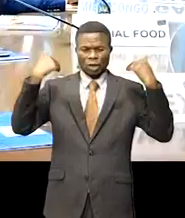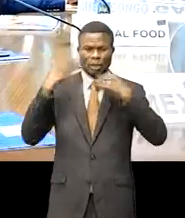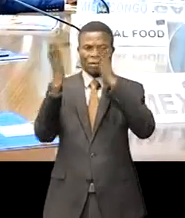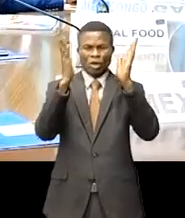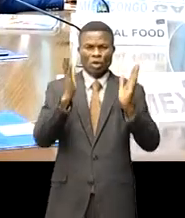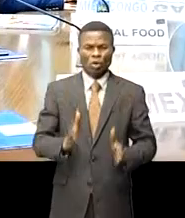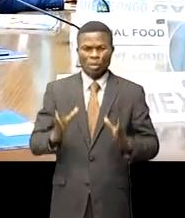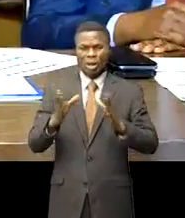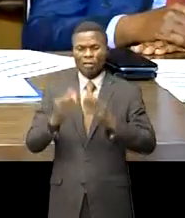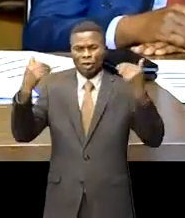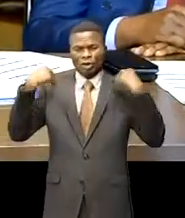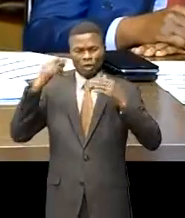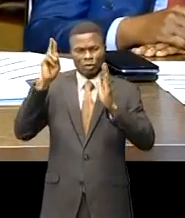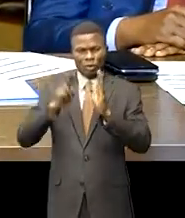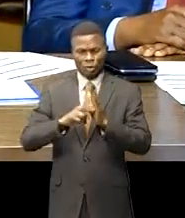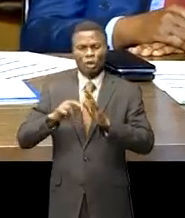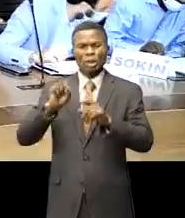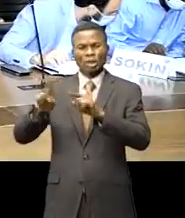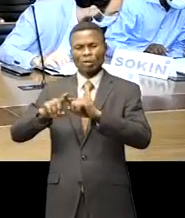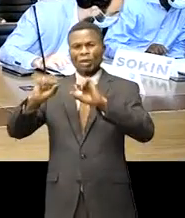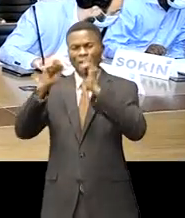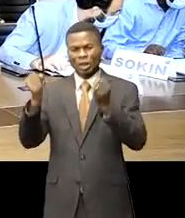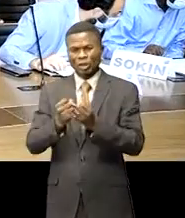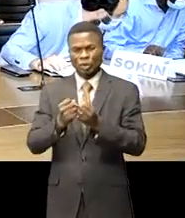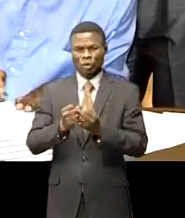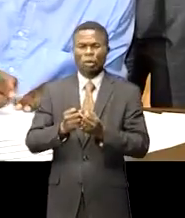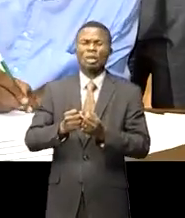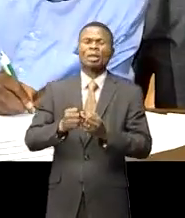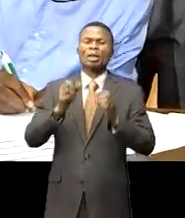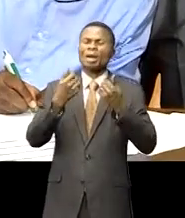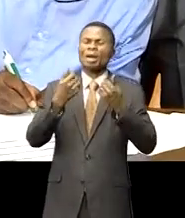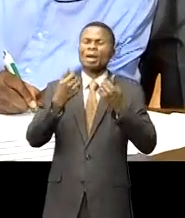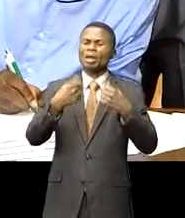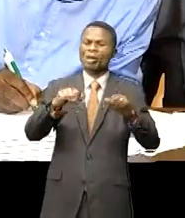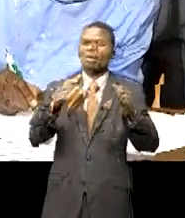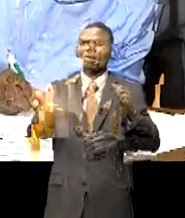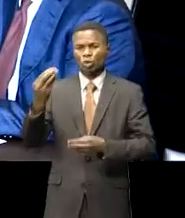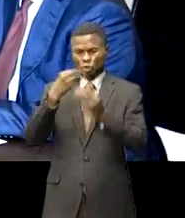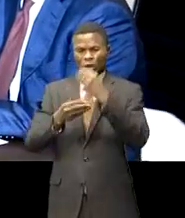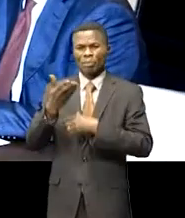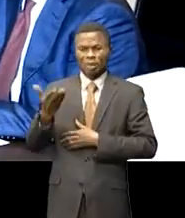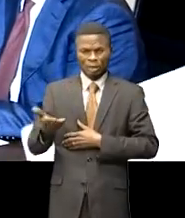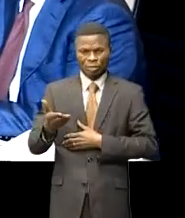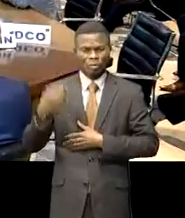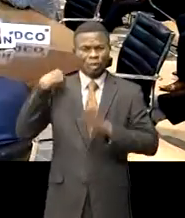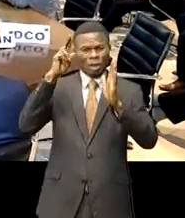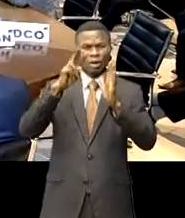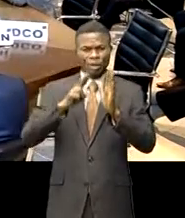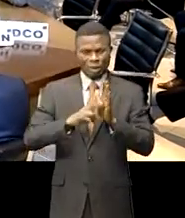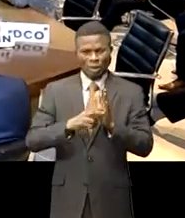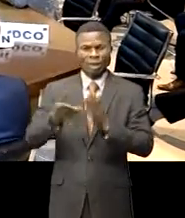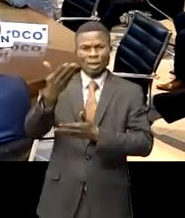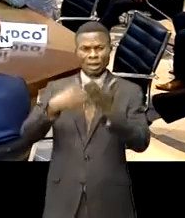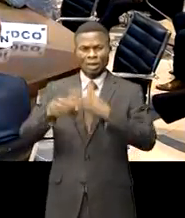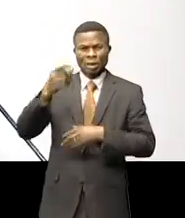importateurs dont Jeffco, Socimex, Egal, Sokin et AF. D'autre côté, le gouvernement, représenté par